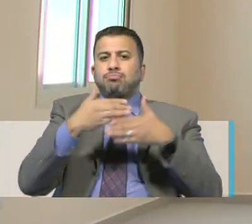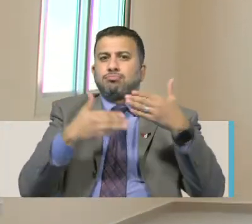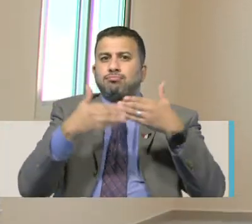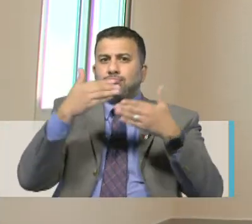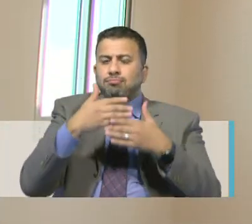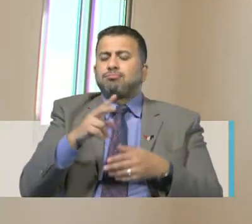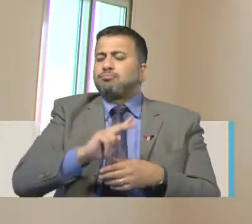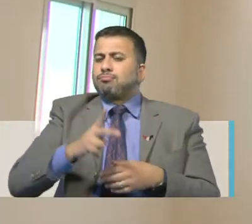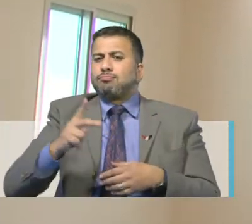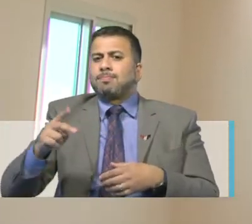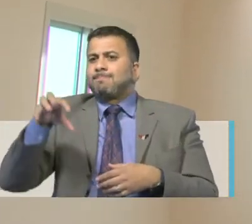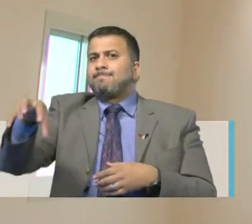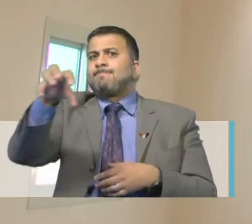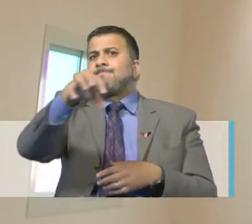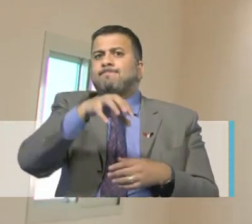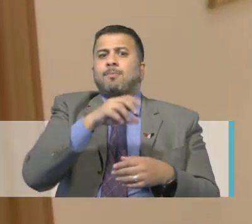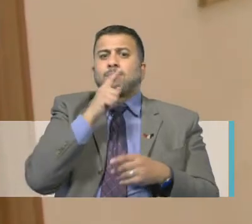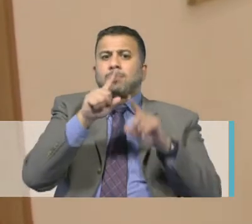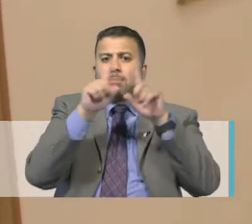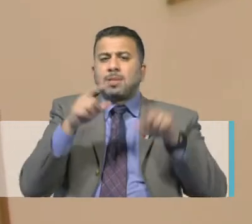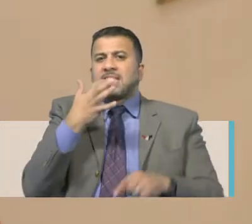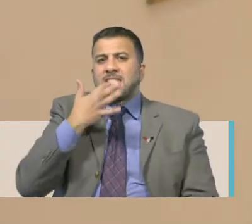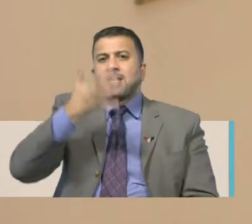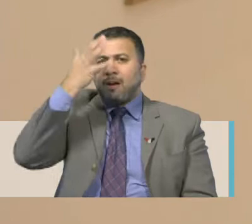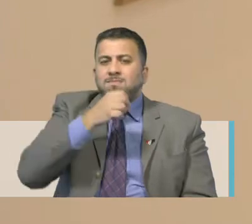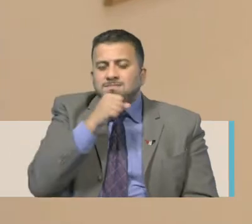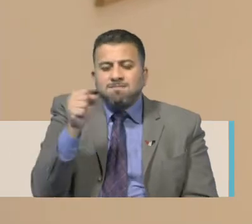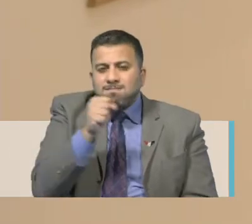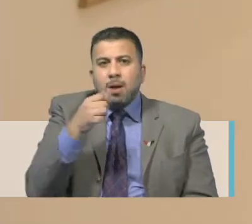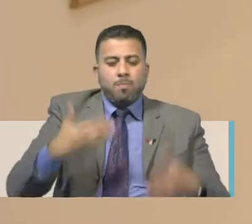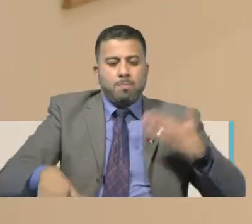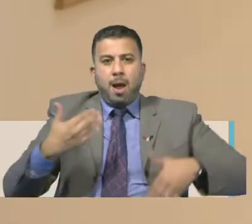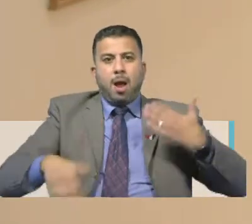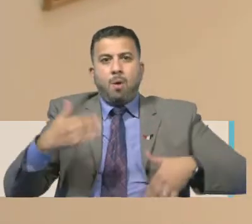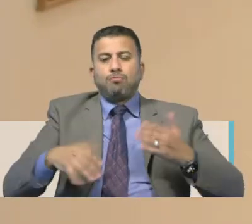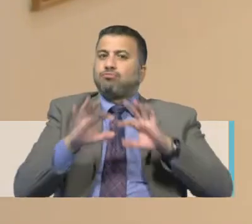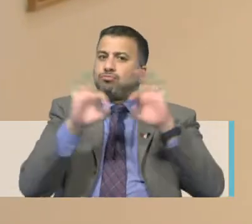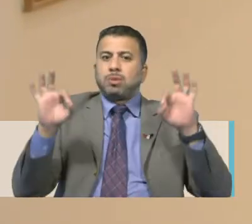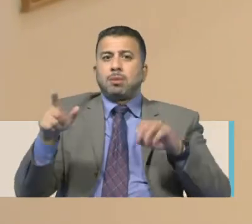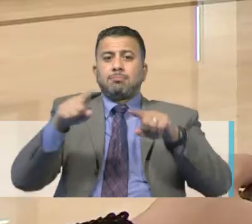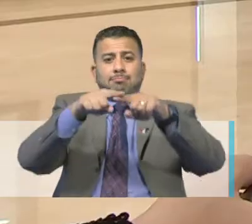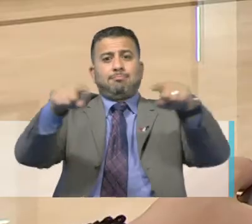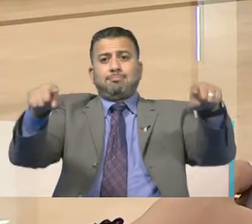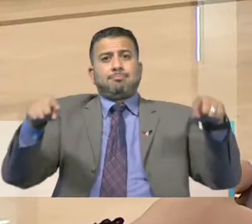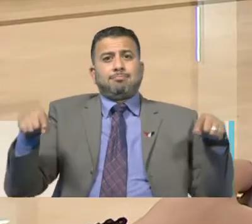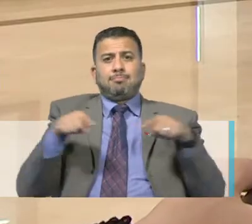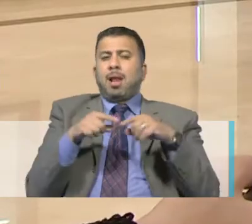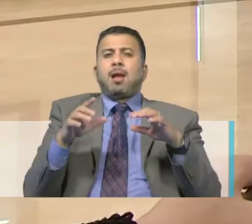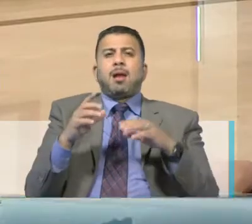خدمية متعددة بإمكانها خدمة كبار السن وذوي الإعاقة. تبلغ مساحة المبنى